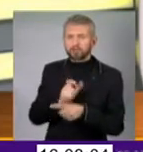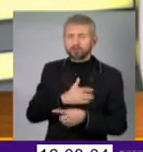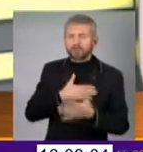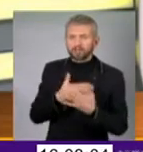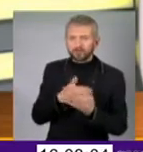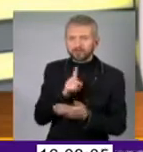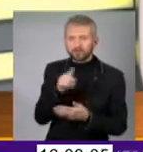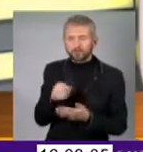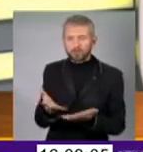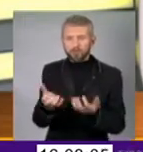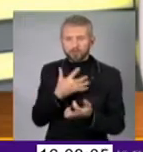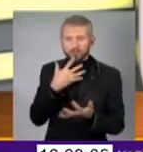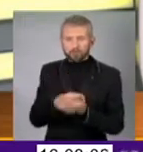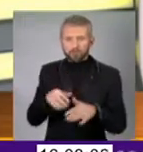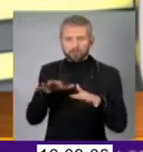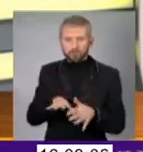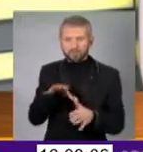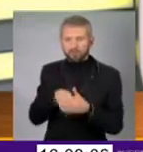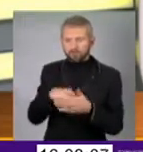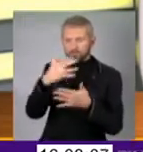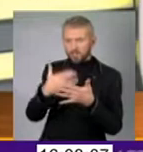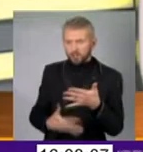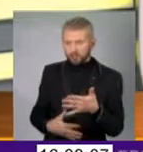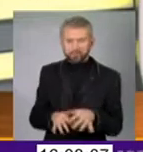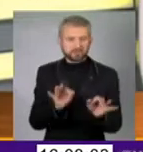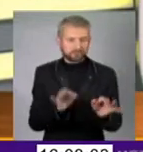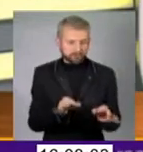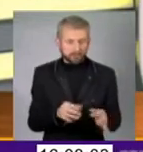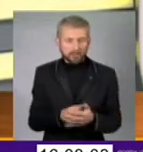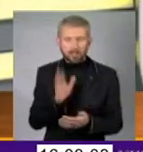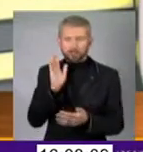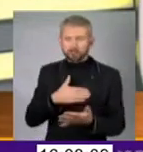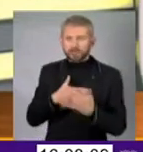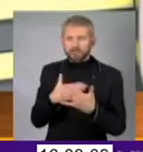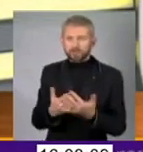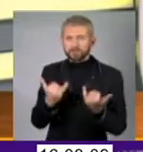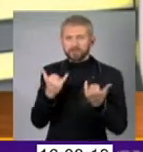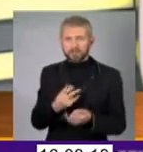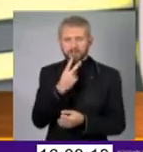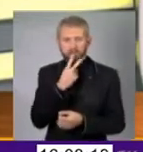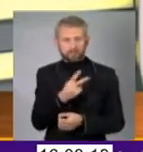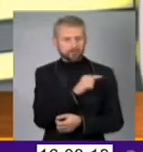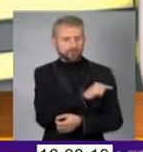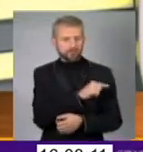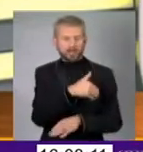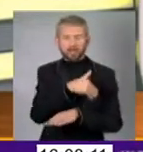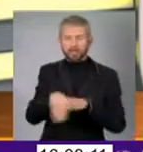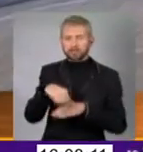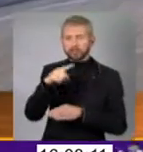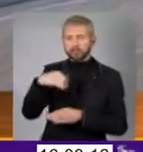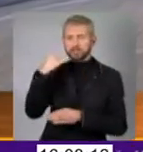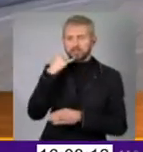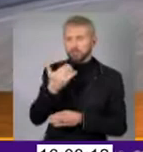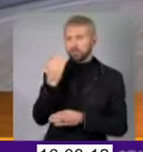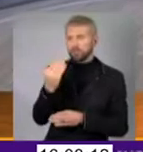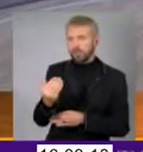ті отримують своє місце в адресному переліку. Правильно я розумію? Звичайно. Так, тому будьте активними. Прямо зараз на ваших екранах адреса приймальні, також номер телефонів. Вам,